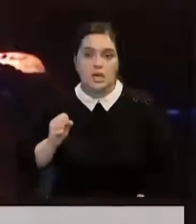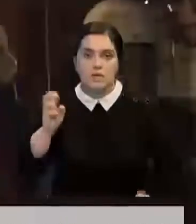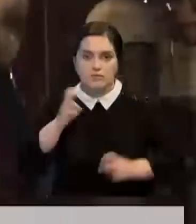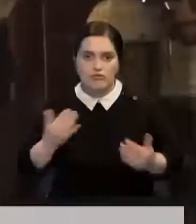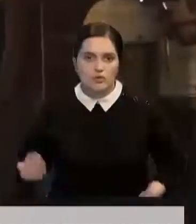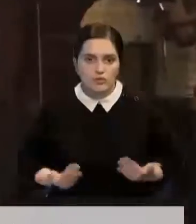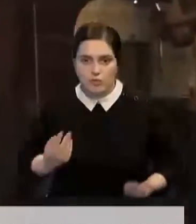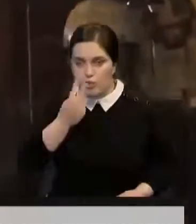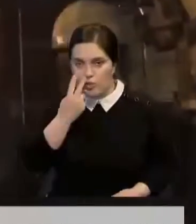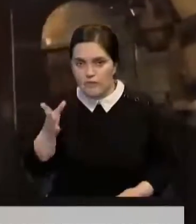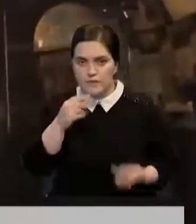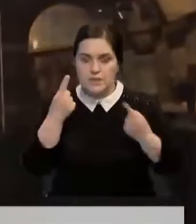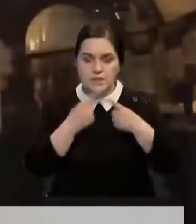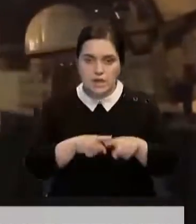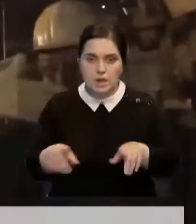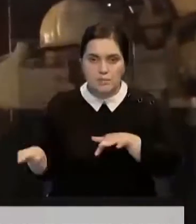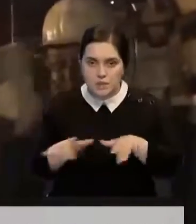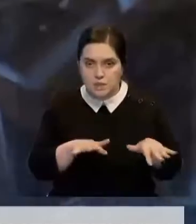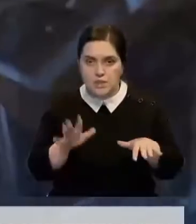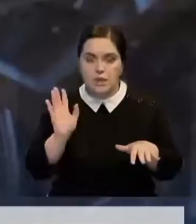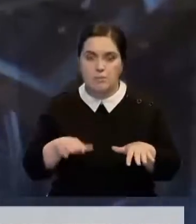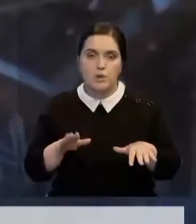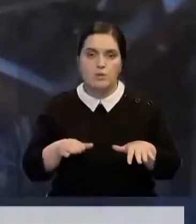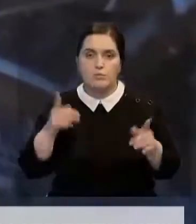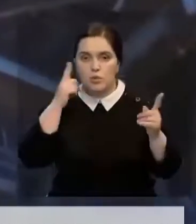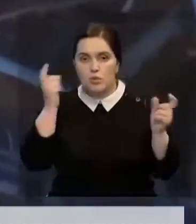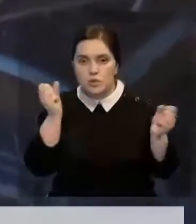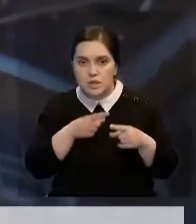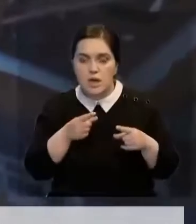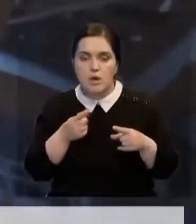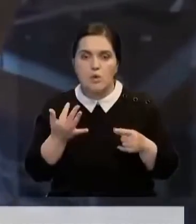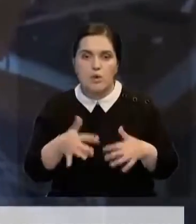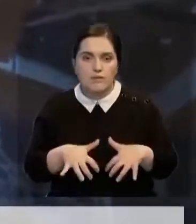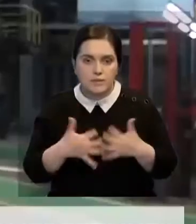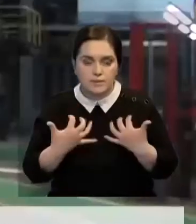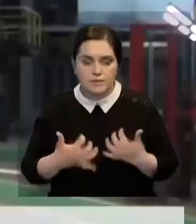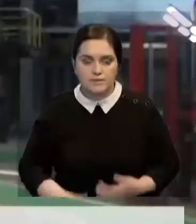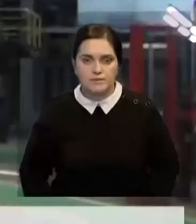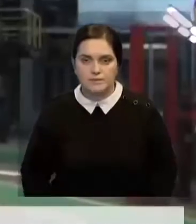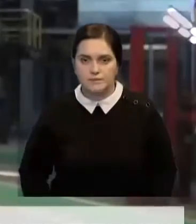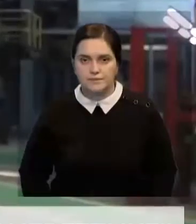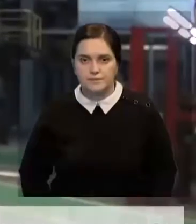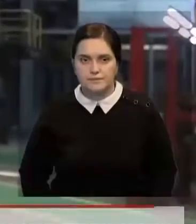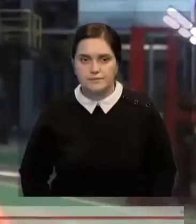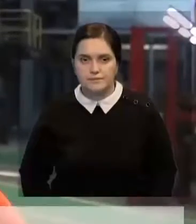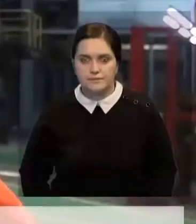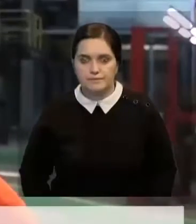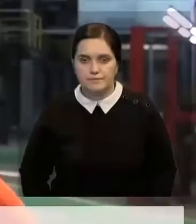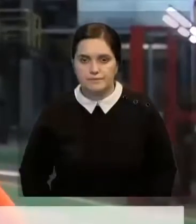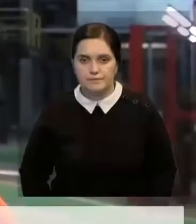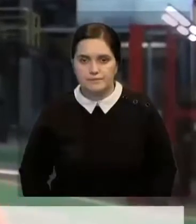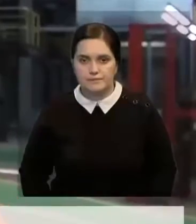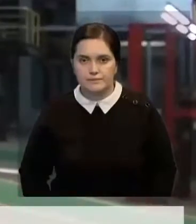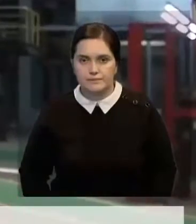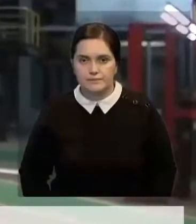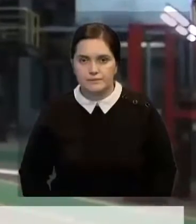вживую увидели все технологические процессы затем на пульте управления узнали насколько всё это автоматизировано мы вокруг видим как это